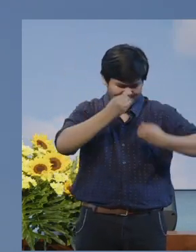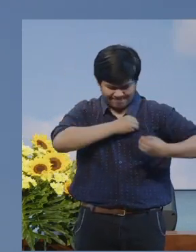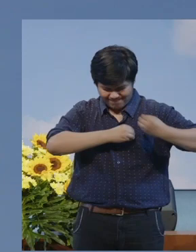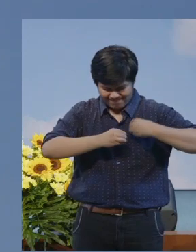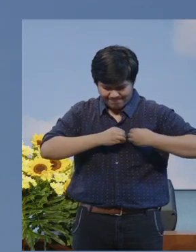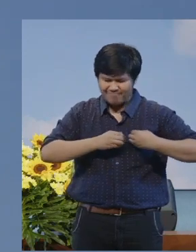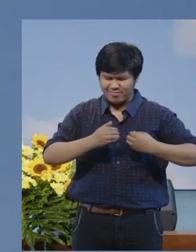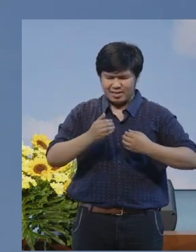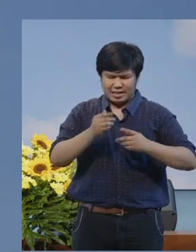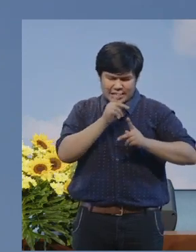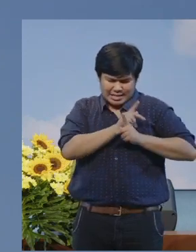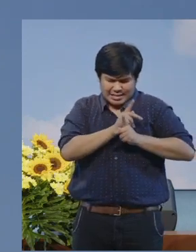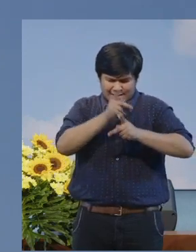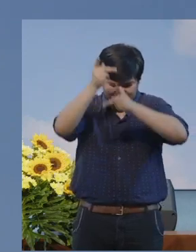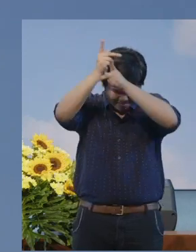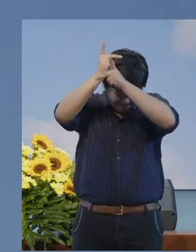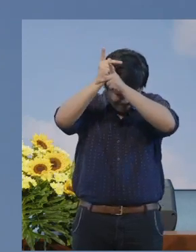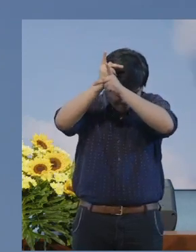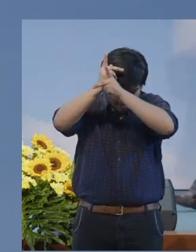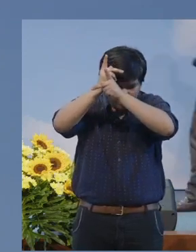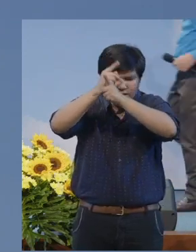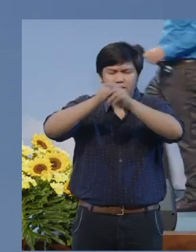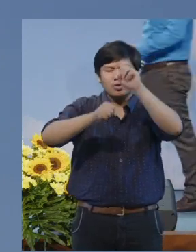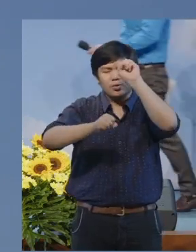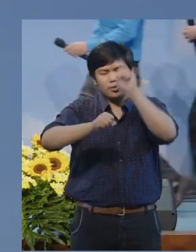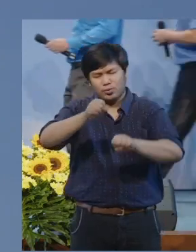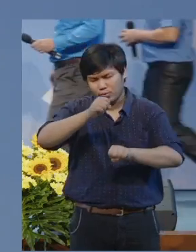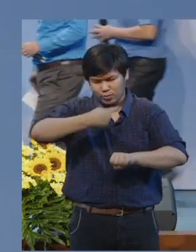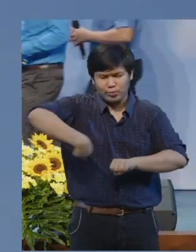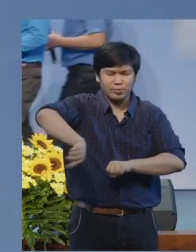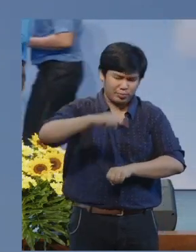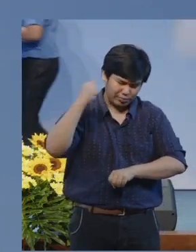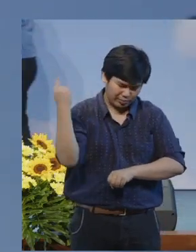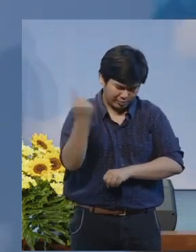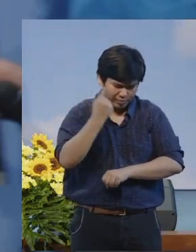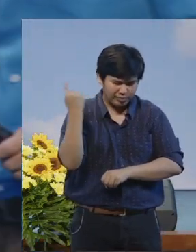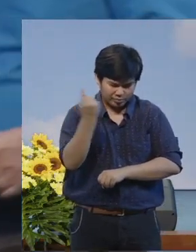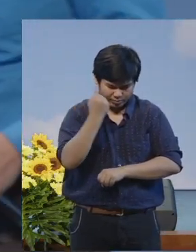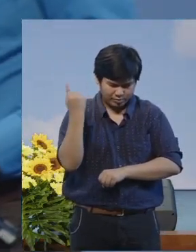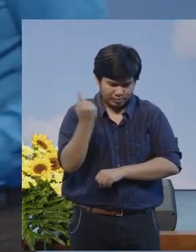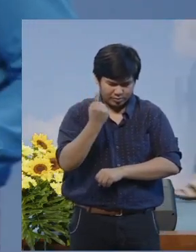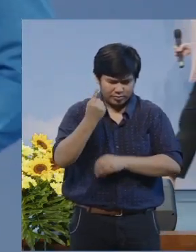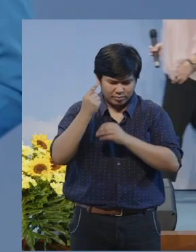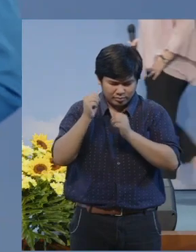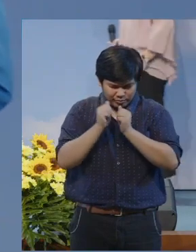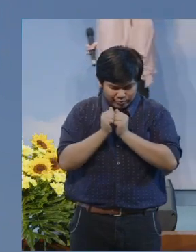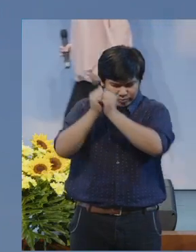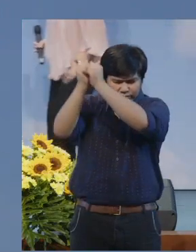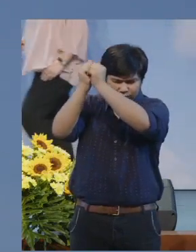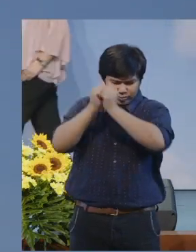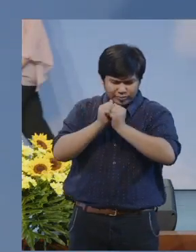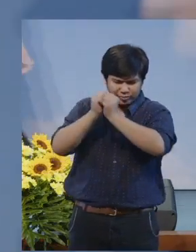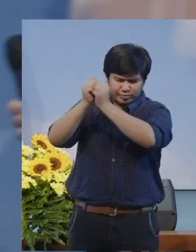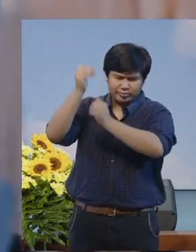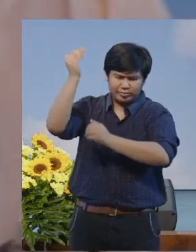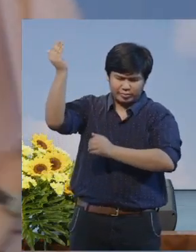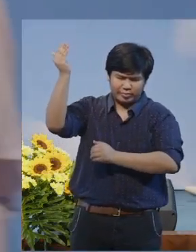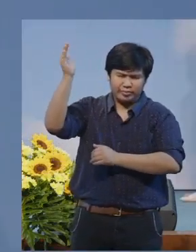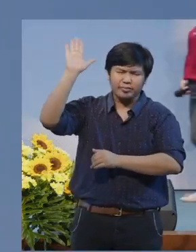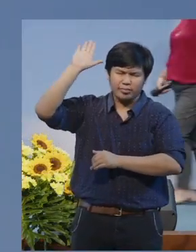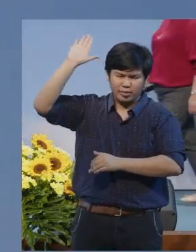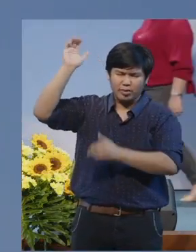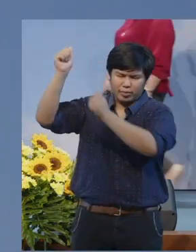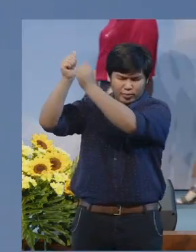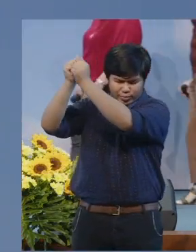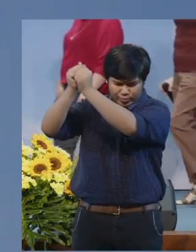isipan upang kami ay laging sa iyo at ikaw ay laging